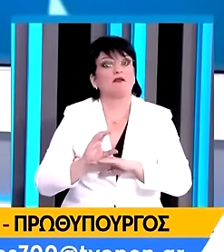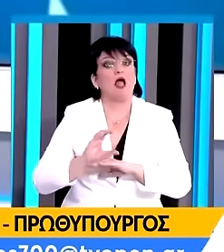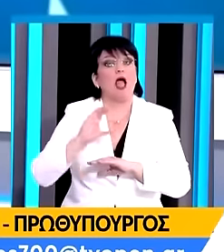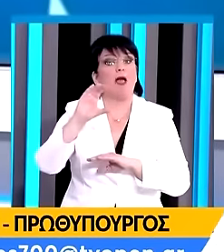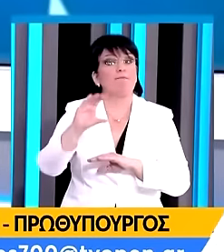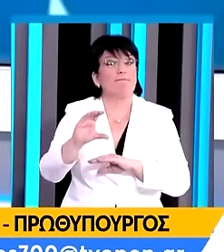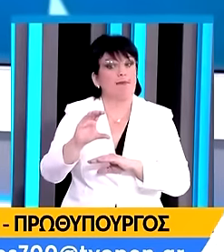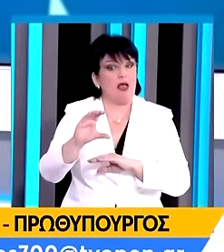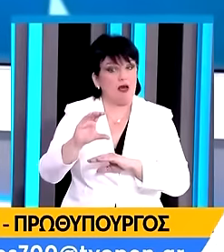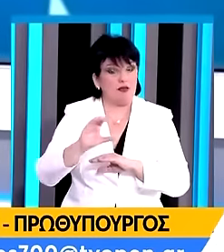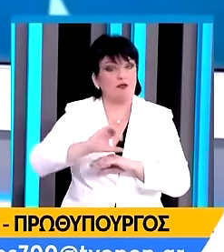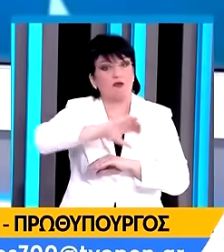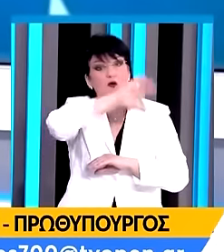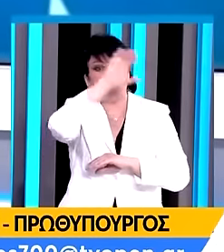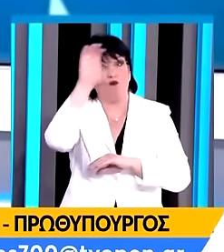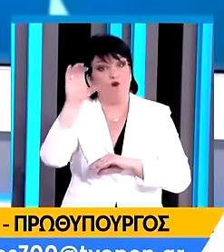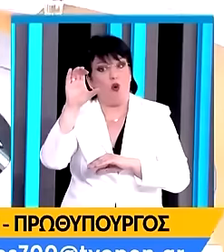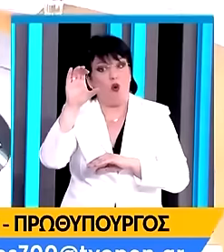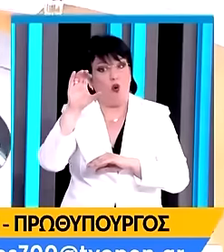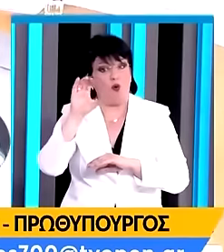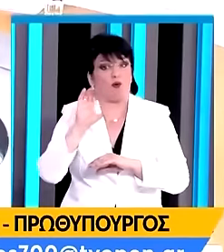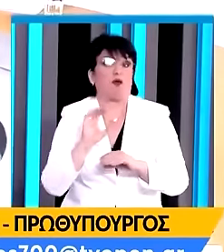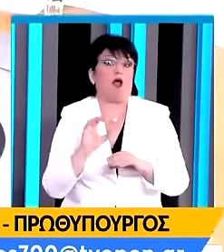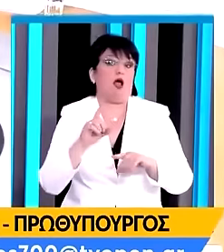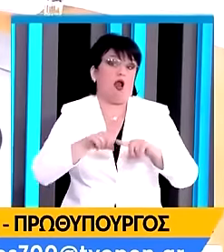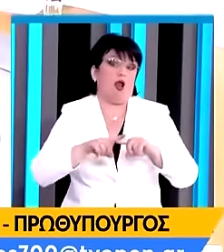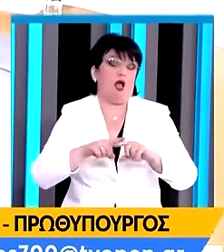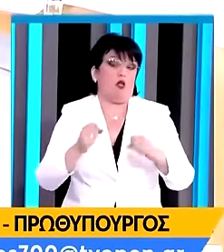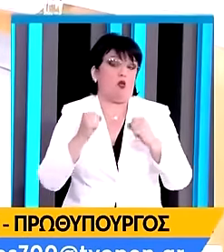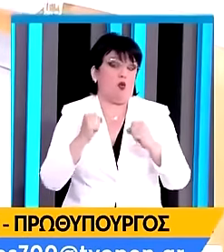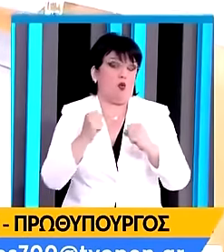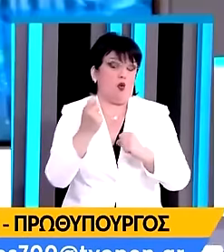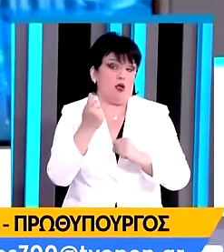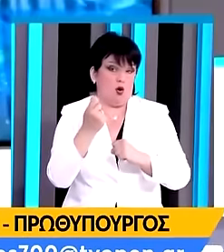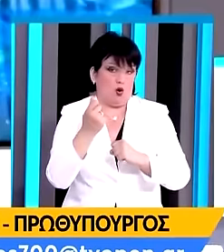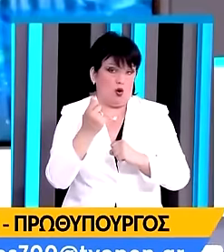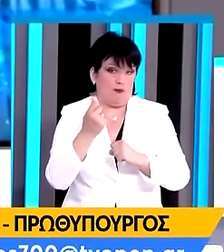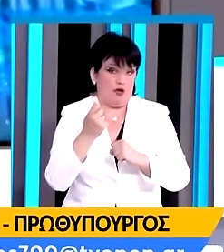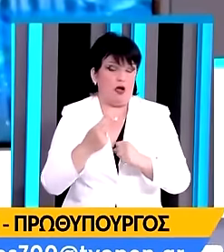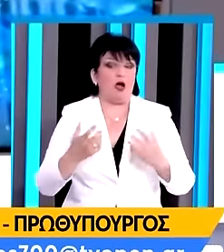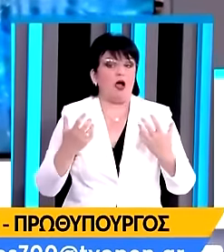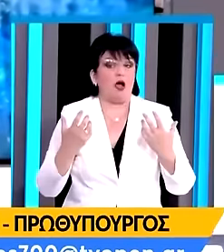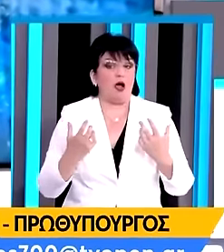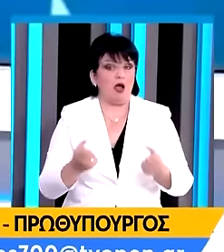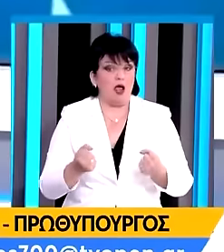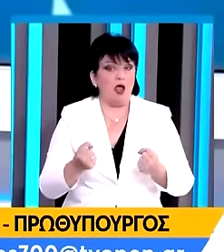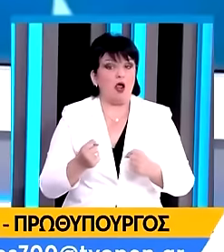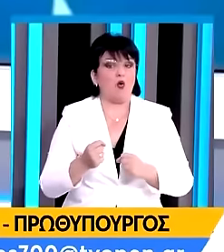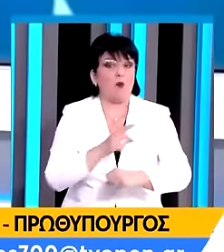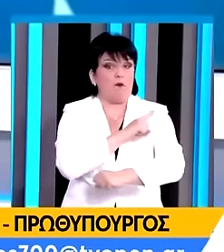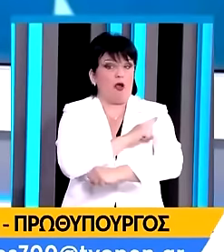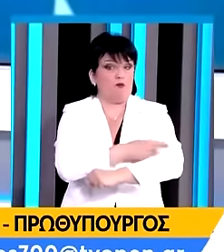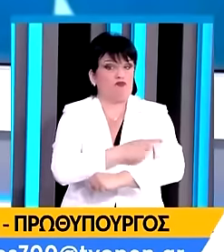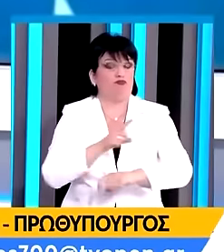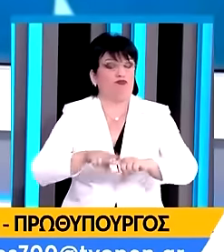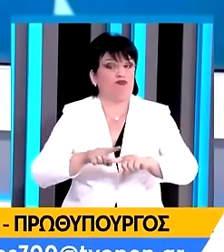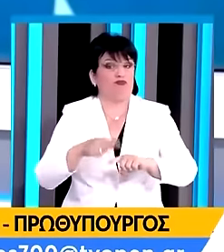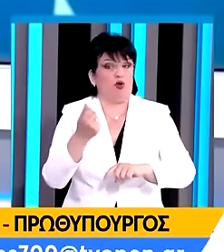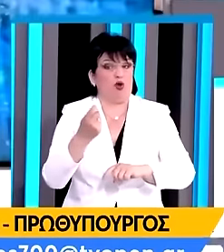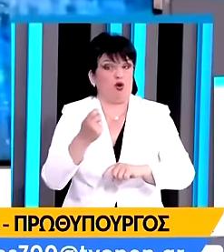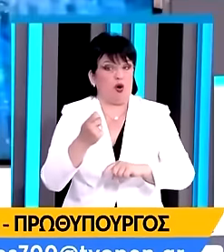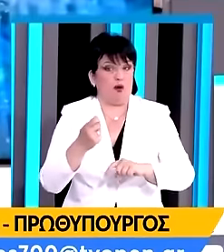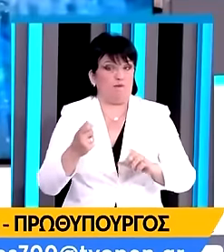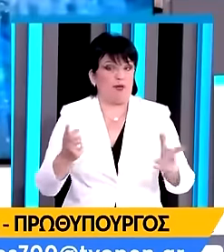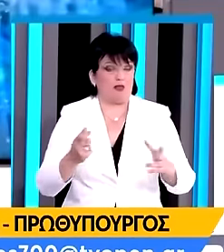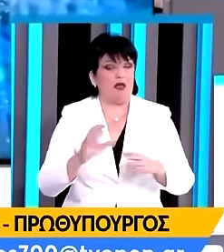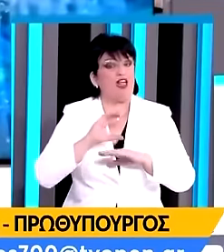Επενδύουμε εμείς στη Βόρεια Μακεδονία. Ισχυρή οικονομία στην Βόρεια Μακεδονία. Όχι. Εμείς καταρχάς είμαστε πολύ πιο ισχυρή οικονομία ως Ελλάδα. Όχι. Και αυτό